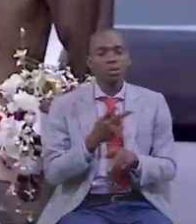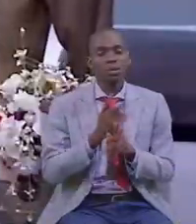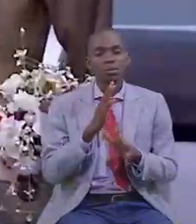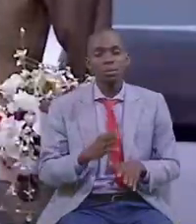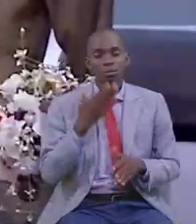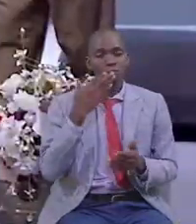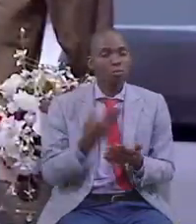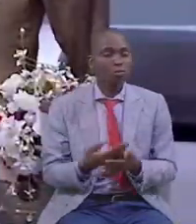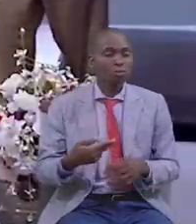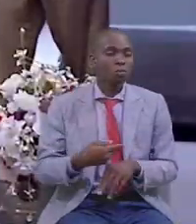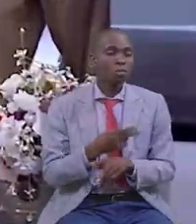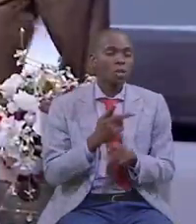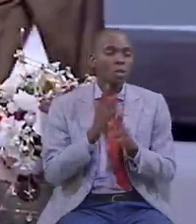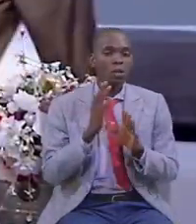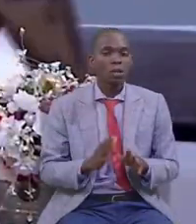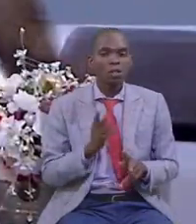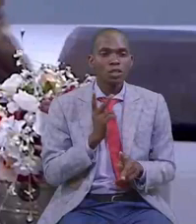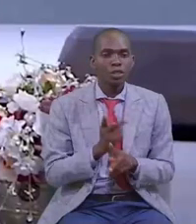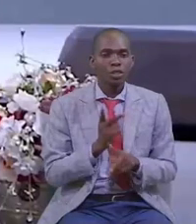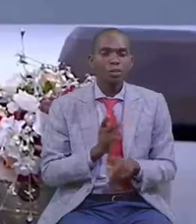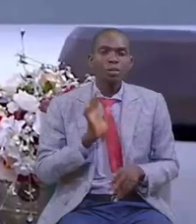Le bon berger donne sa vie pour les brebis.